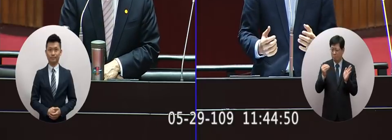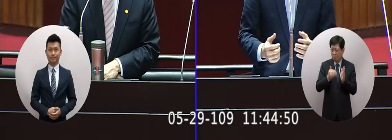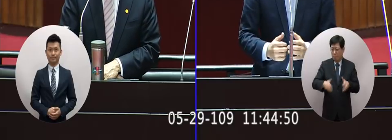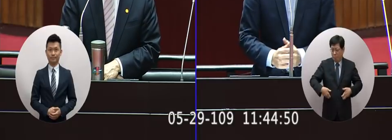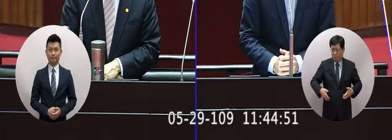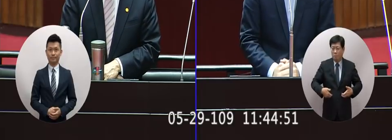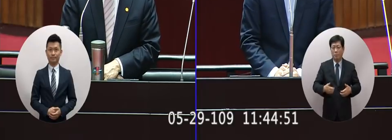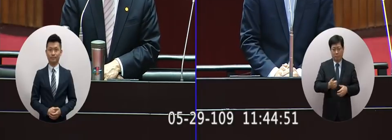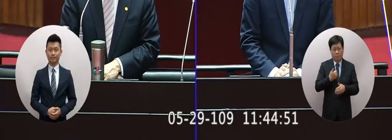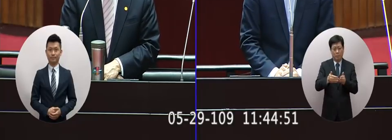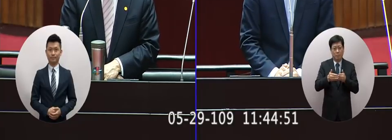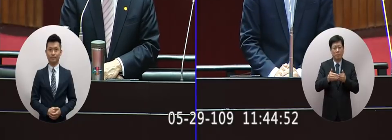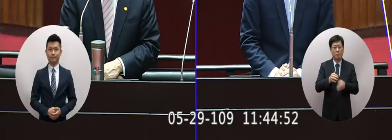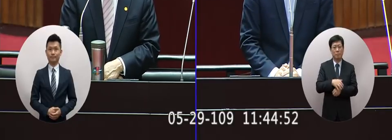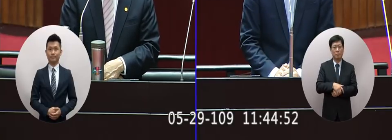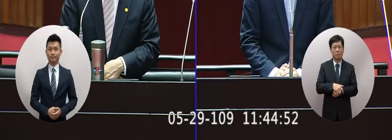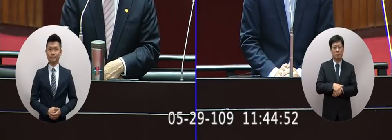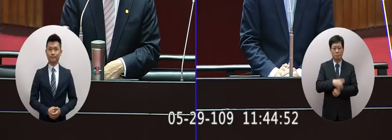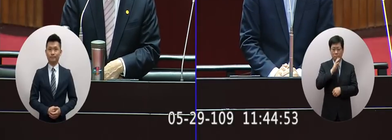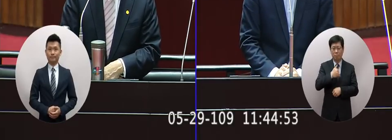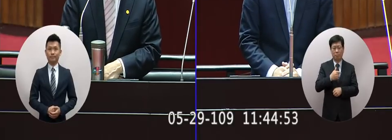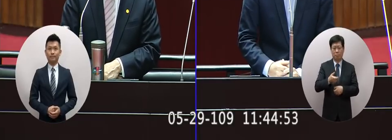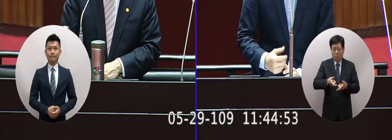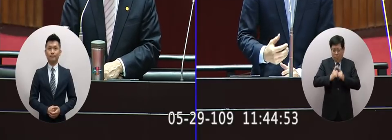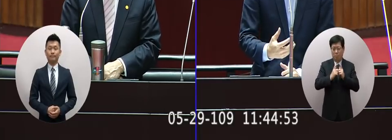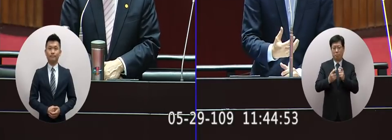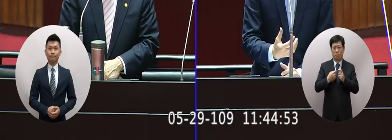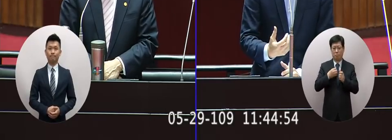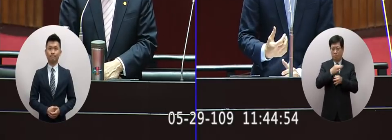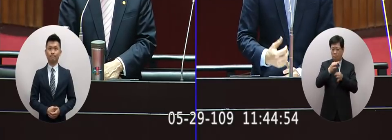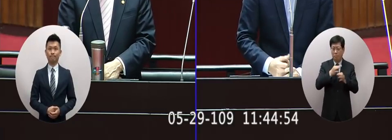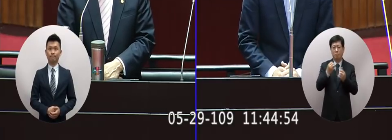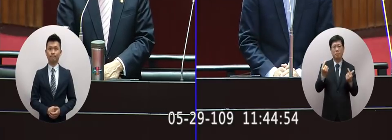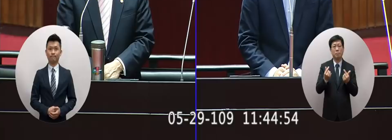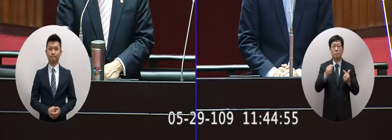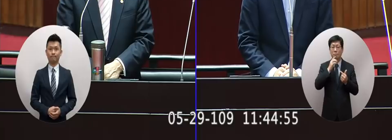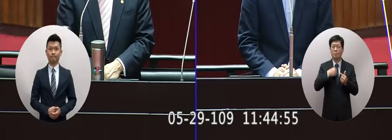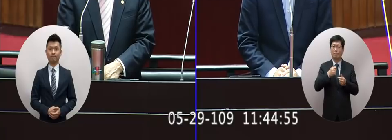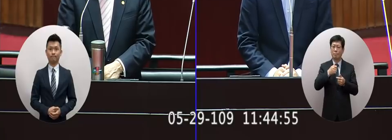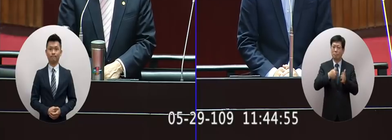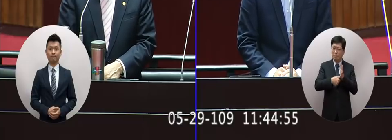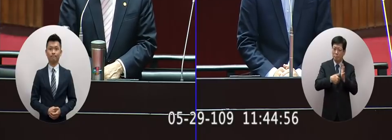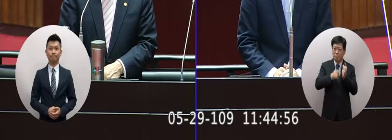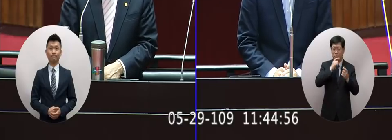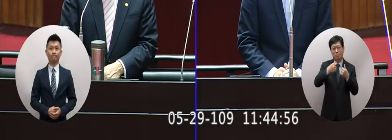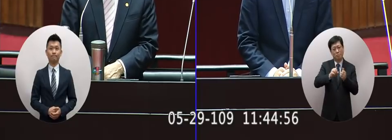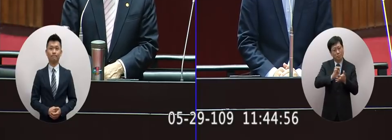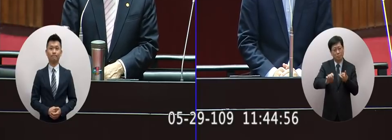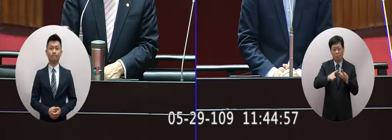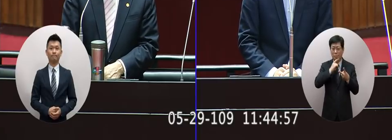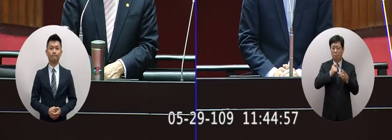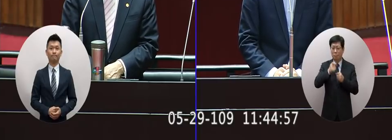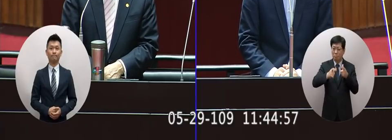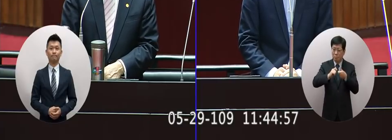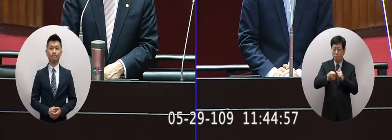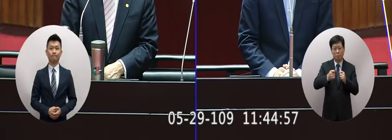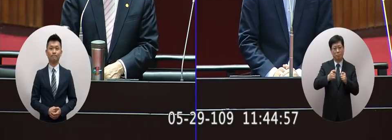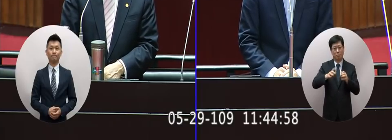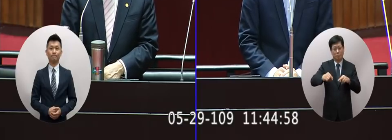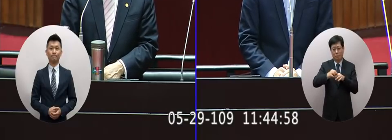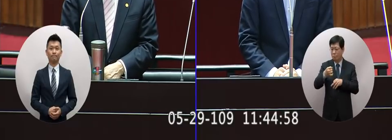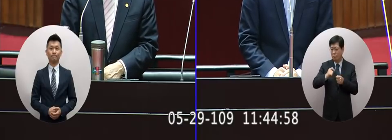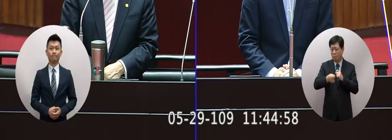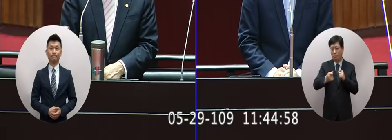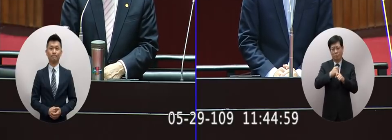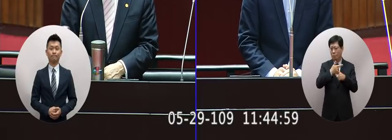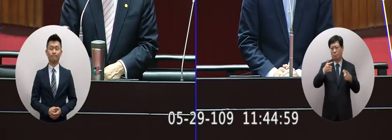常急切的需要相关的振兴，不管是叫振兴券、抵用券、消费券、现金券，无论如